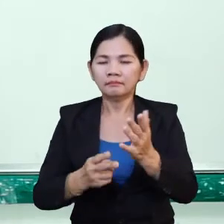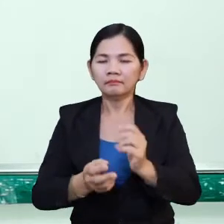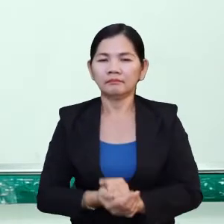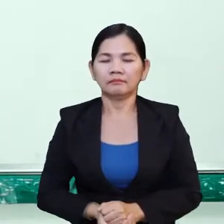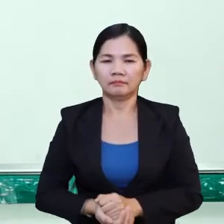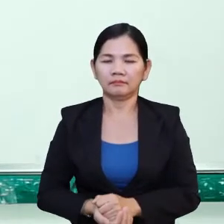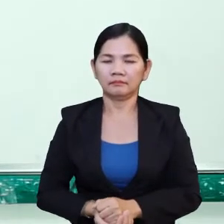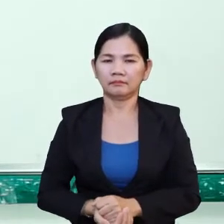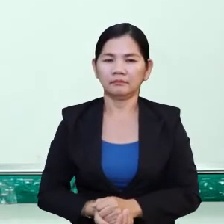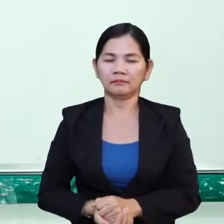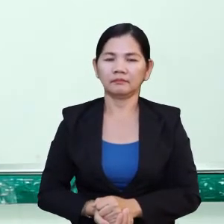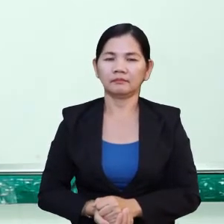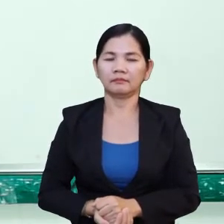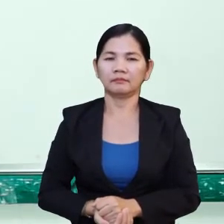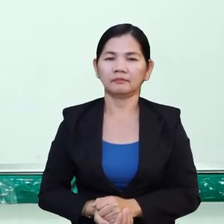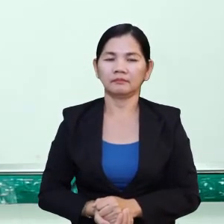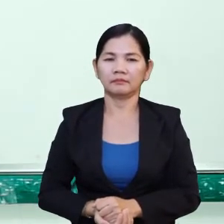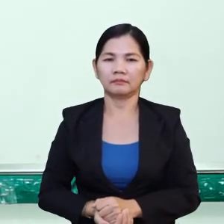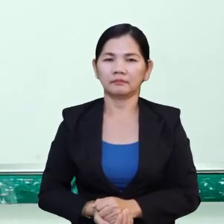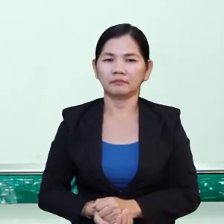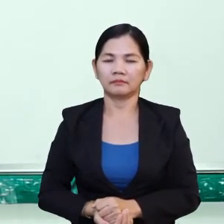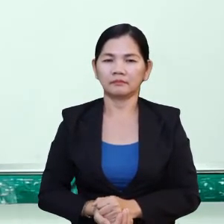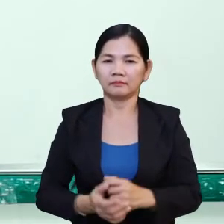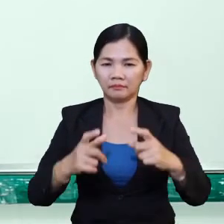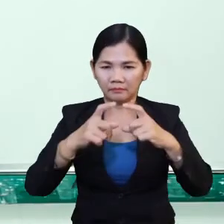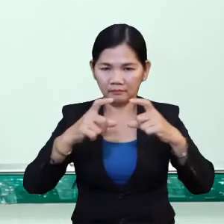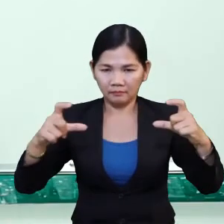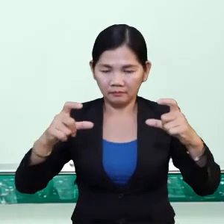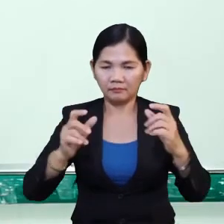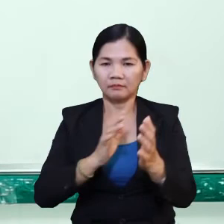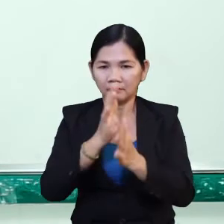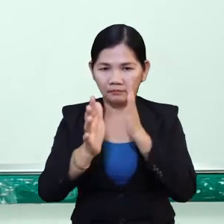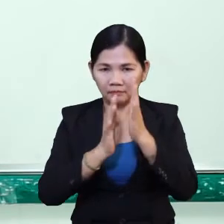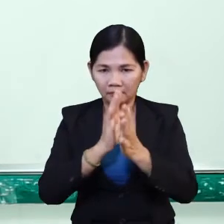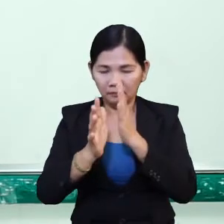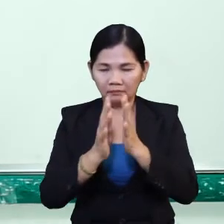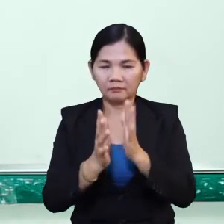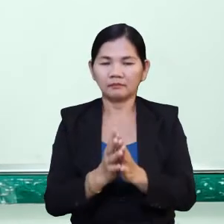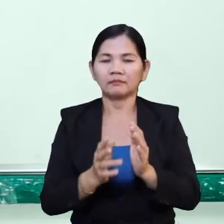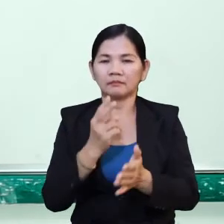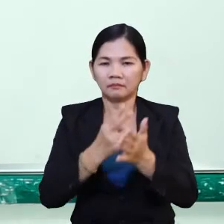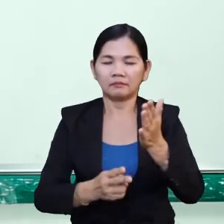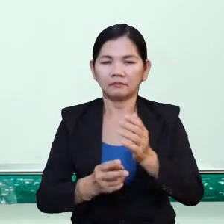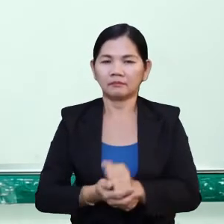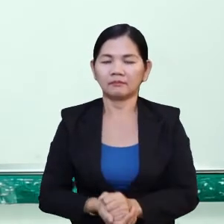ខ្លះមានស្លាកសញ្ញាចរាចរណ៍អ្វីខ្លះដែរកូន